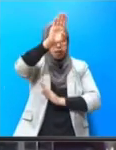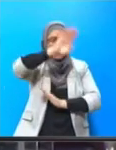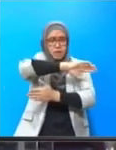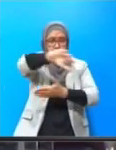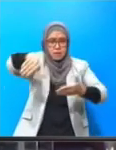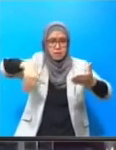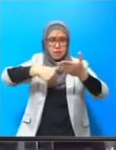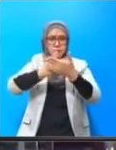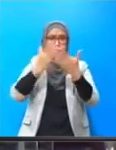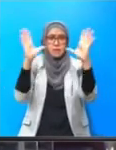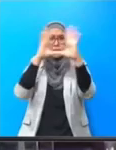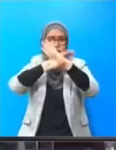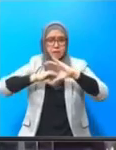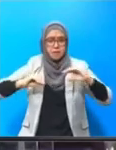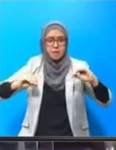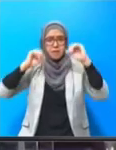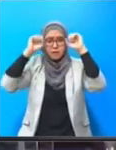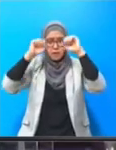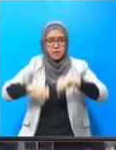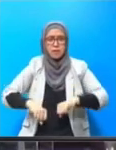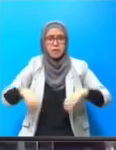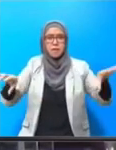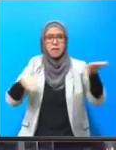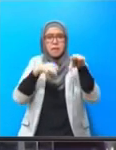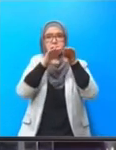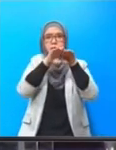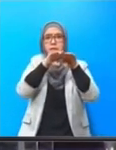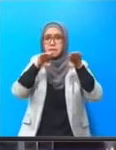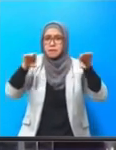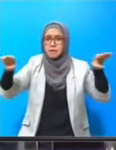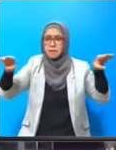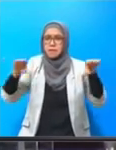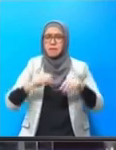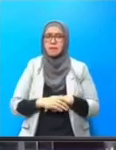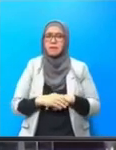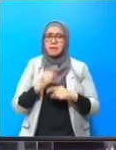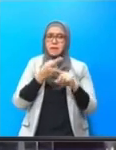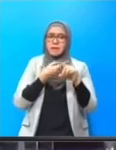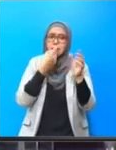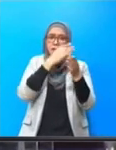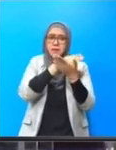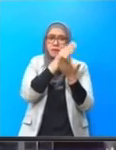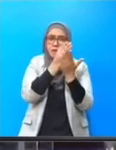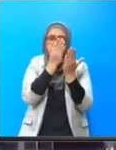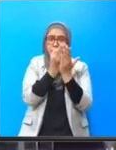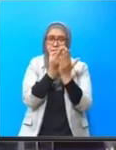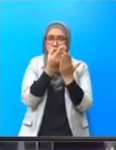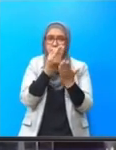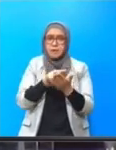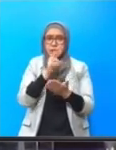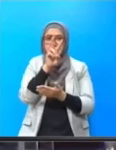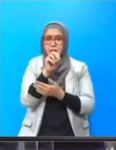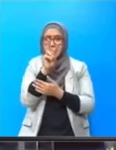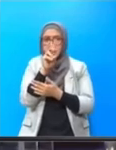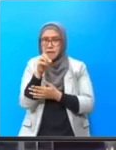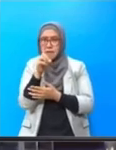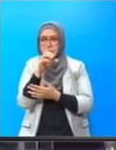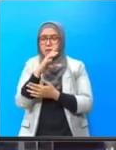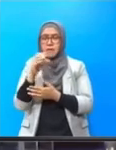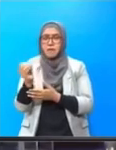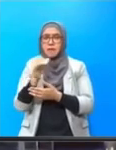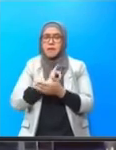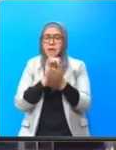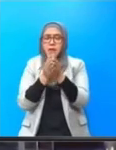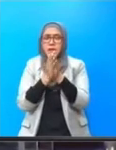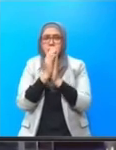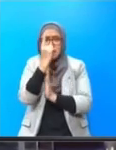supaya dilaksanakan kesamarataan dari belanjawan 2021, dan juga saya